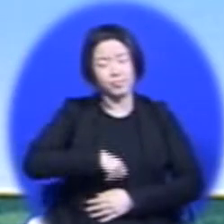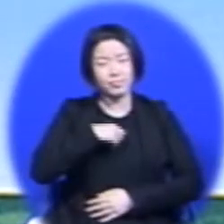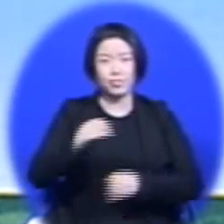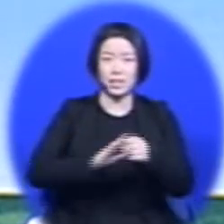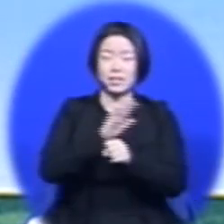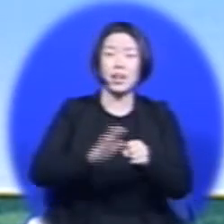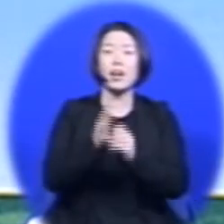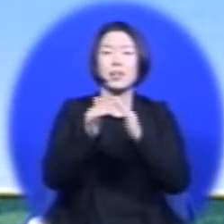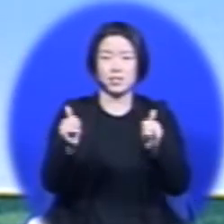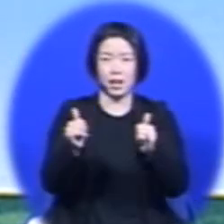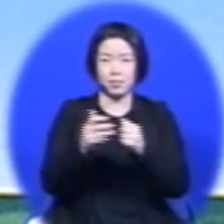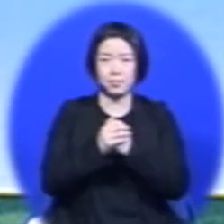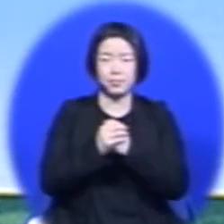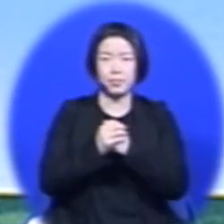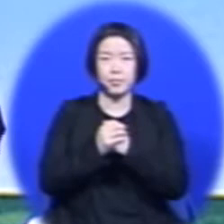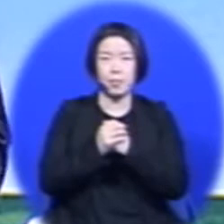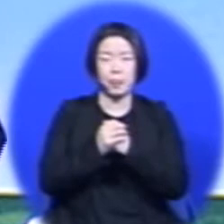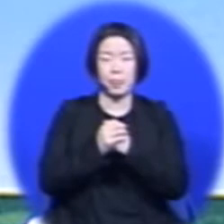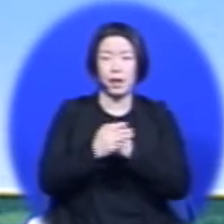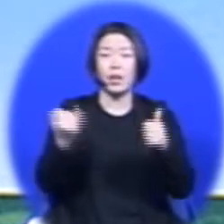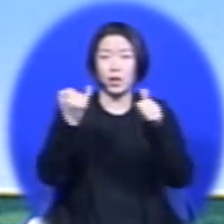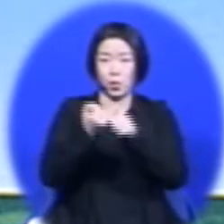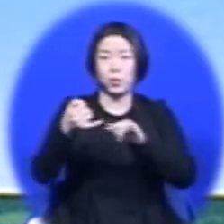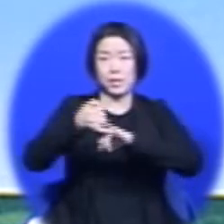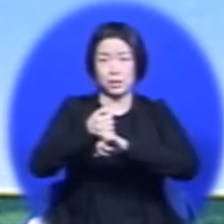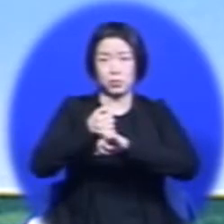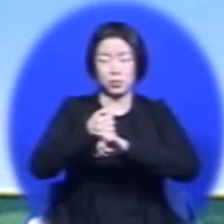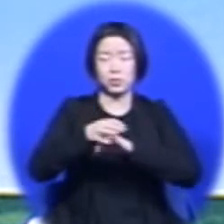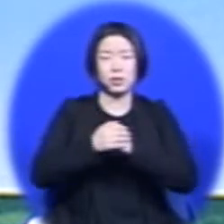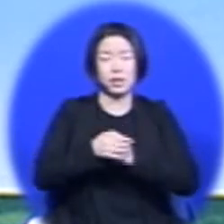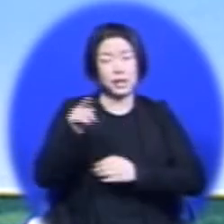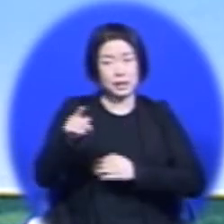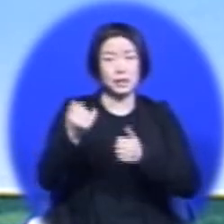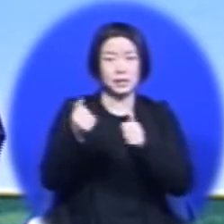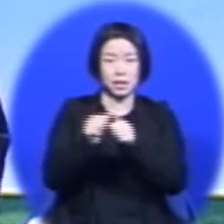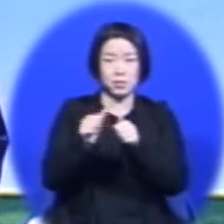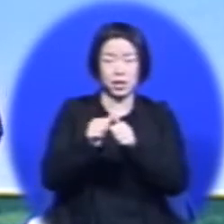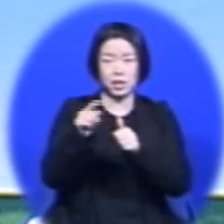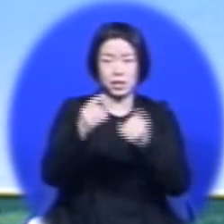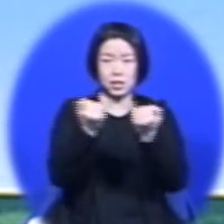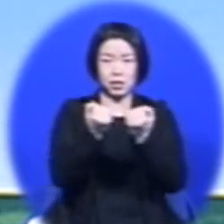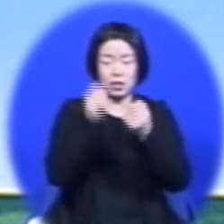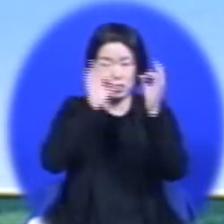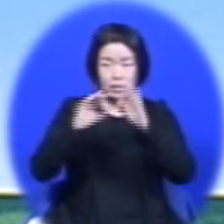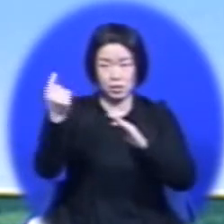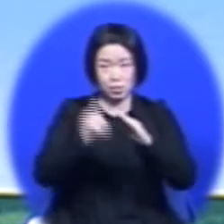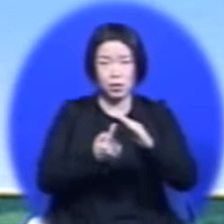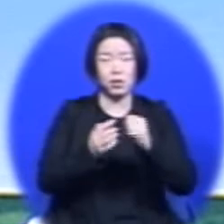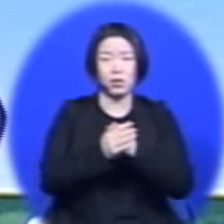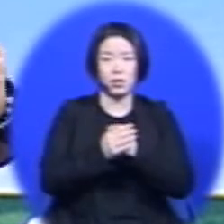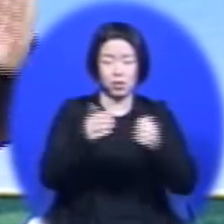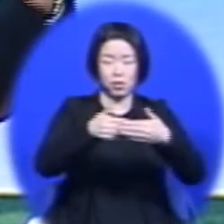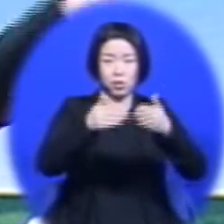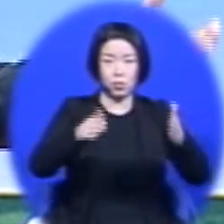사랑하는 사람이었어요. 결혼을 약속을 했습니다. 그 남자가 이 여인의 집을 찾아왔어요.